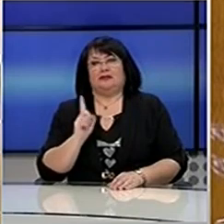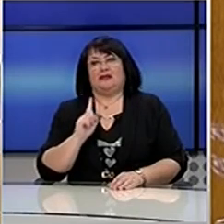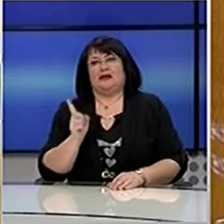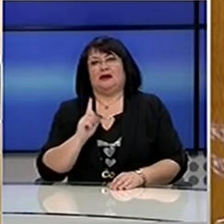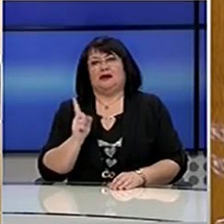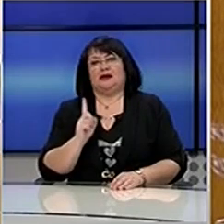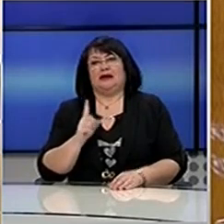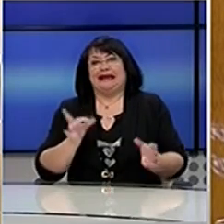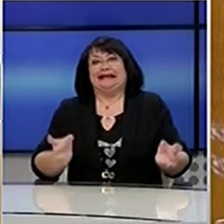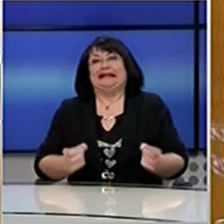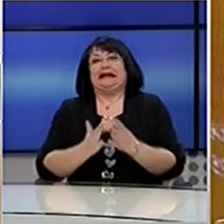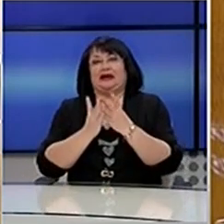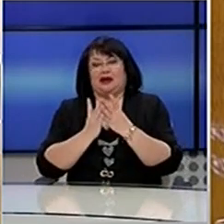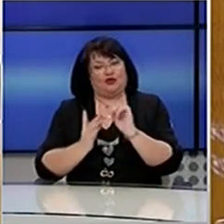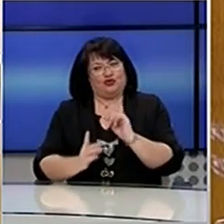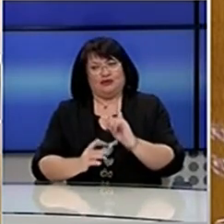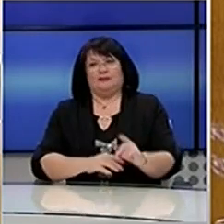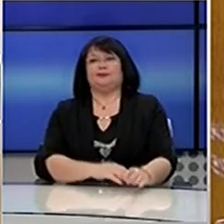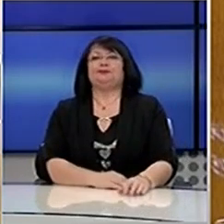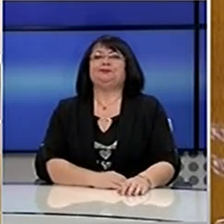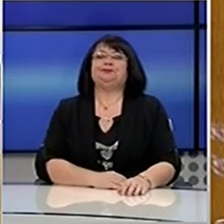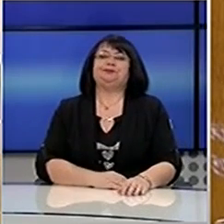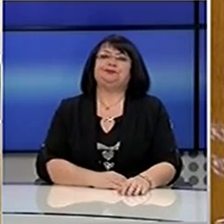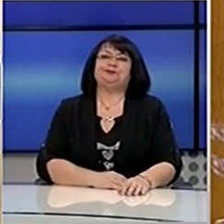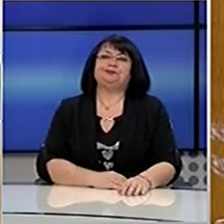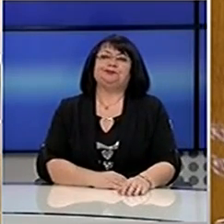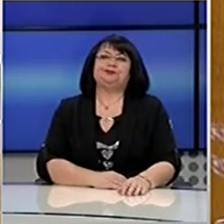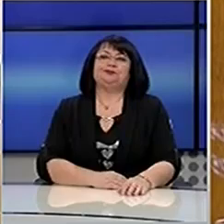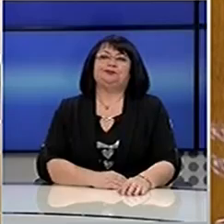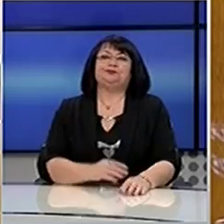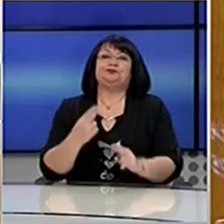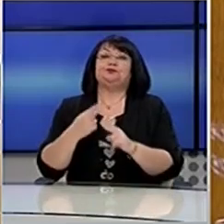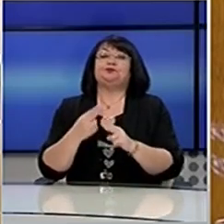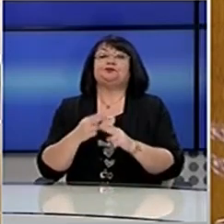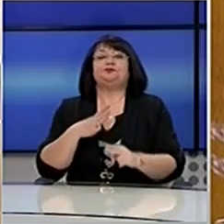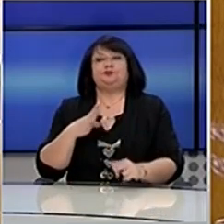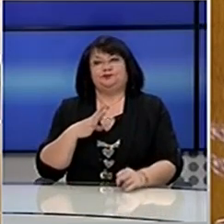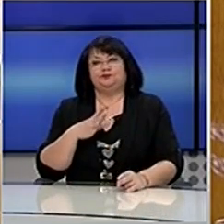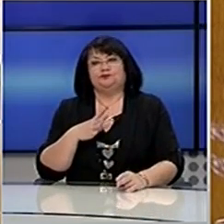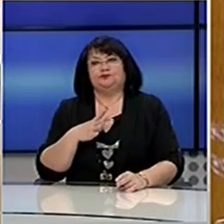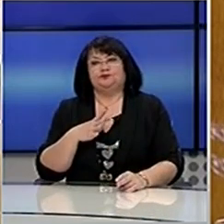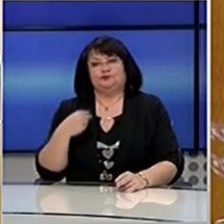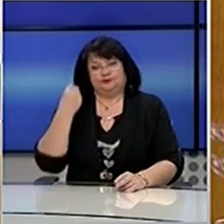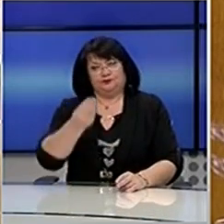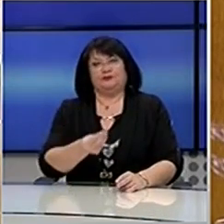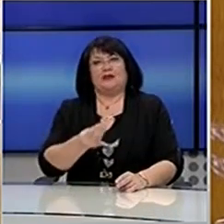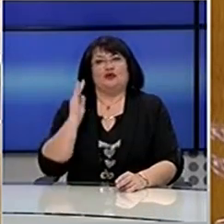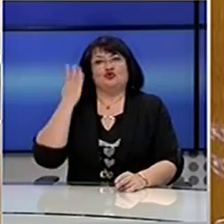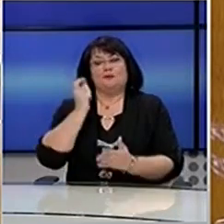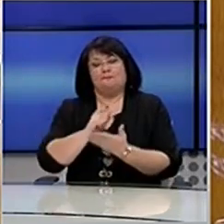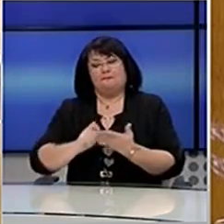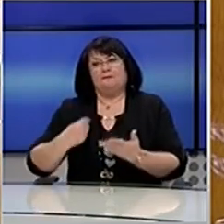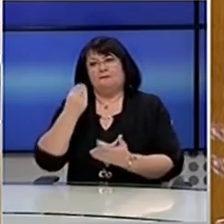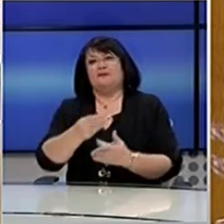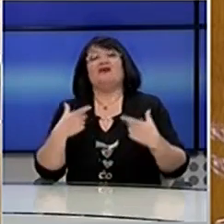ένα γεγονός τυχαίο. Θέλω να τονίσω και να καταθέσω στα πρακτικά